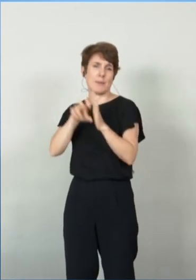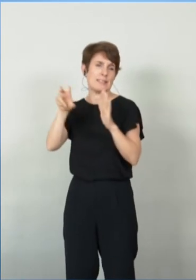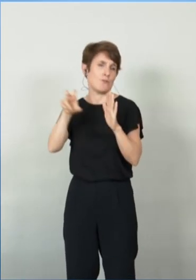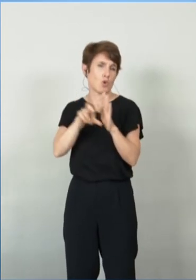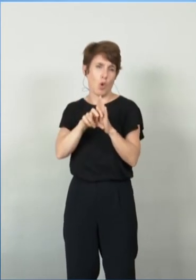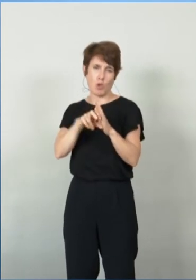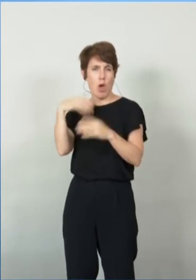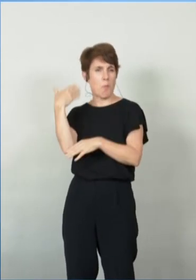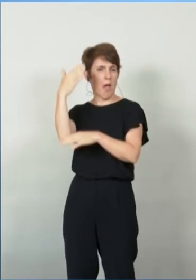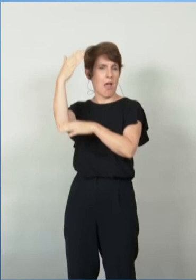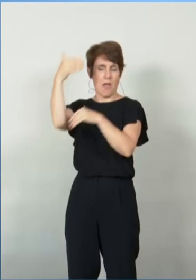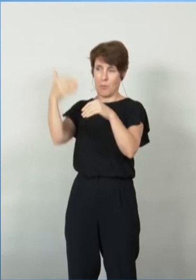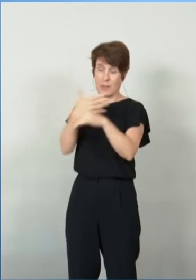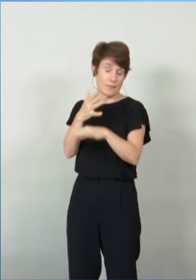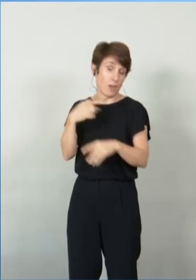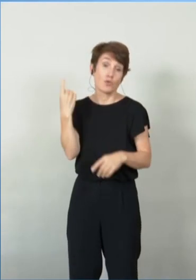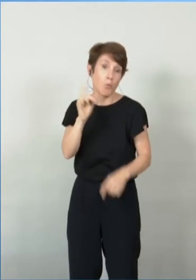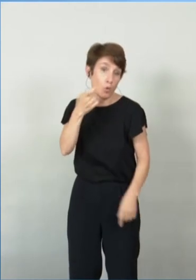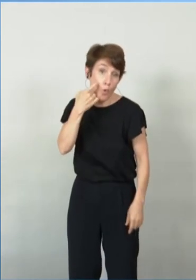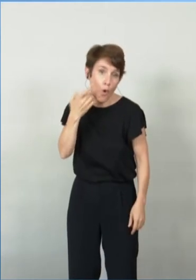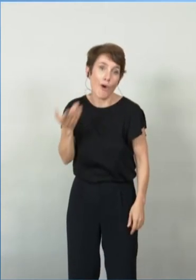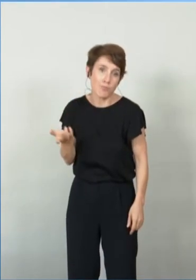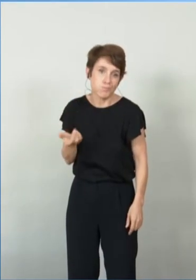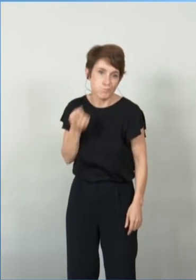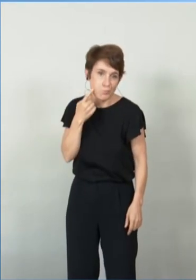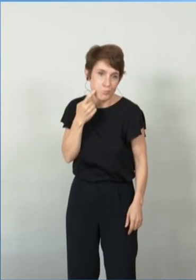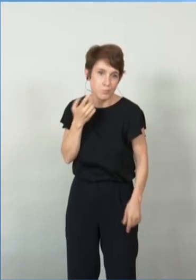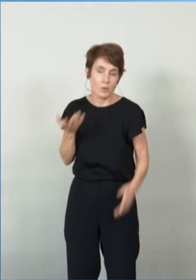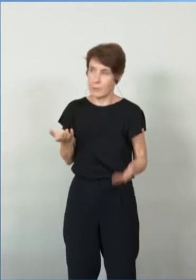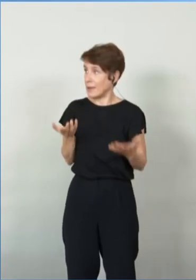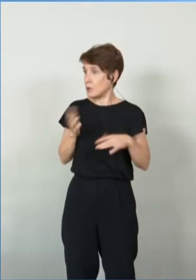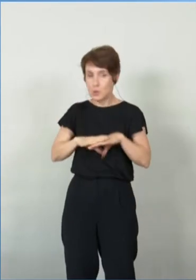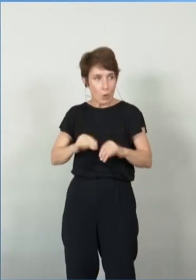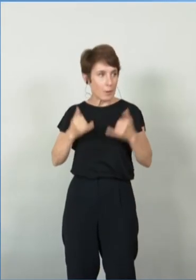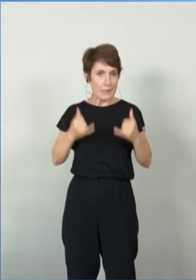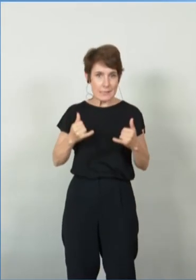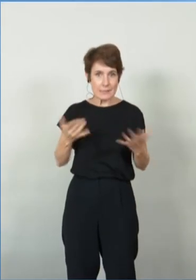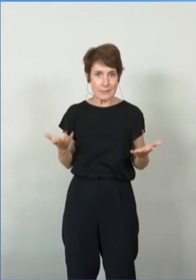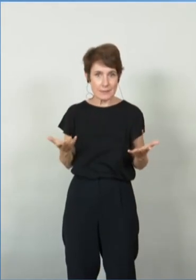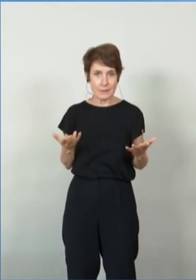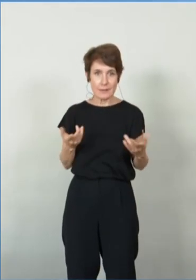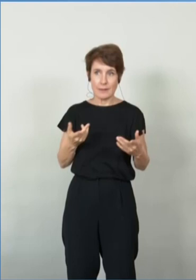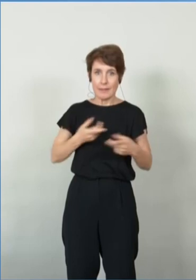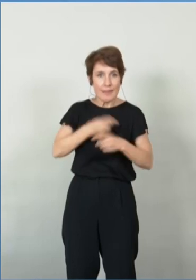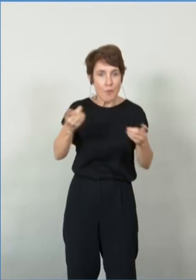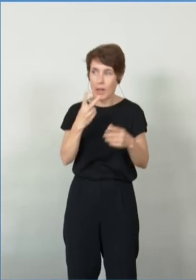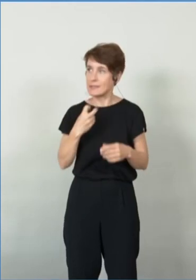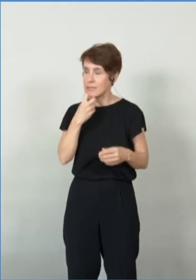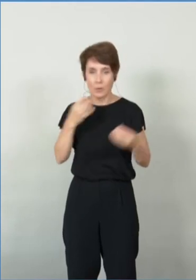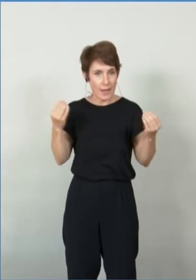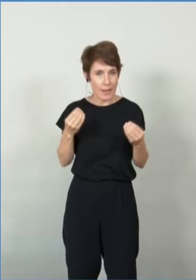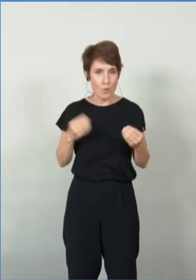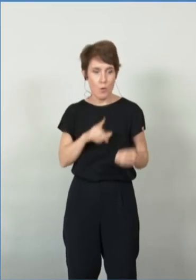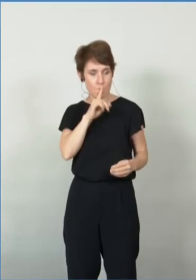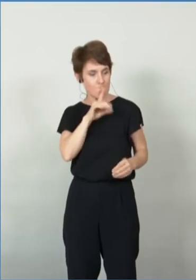à personne dans une ville où la participation citoyenne est asphyxiée avec Jeanne afin que jamais un